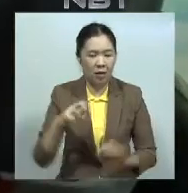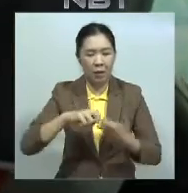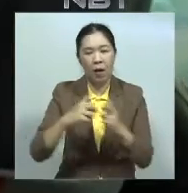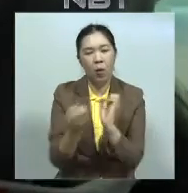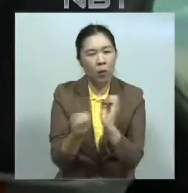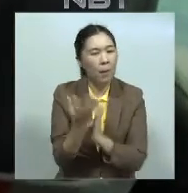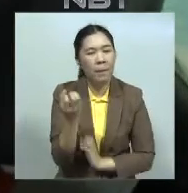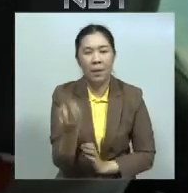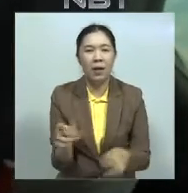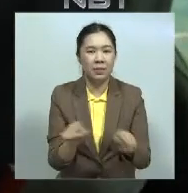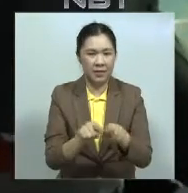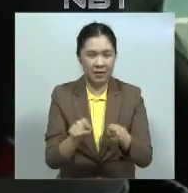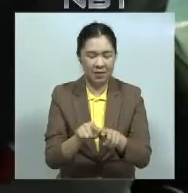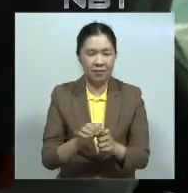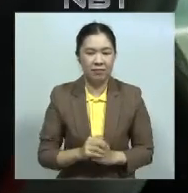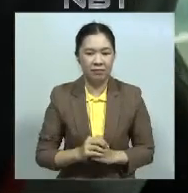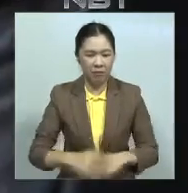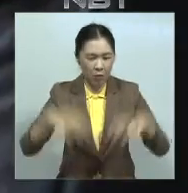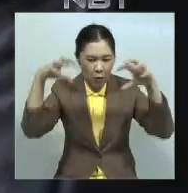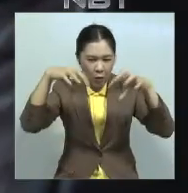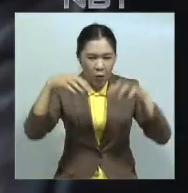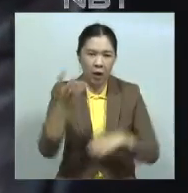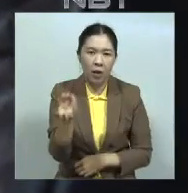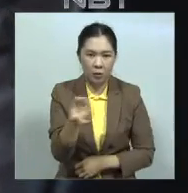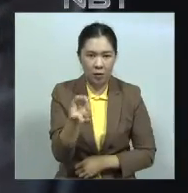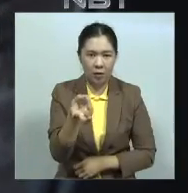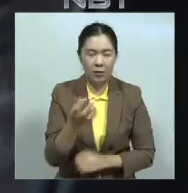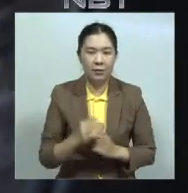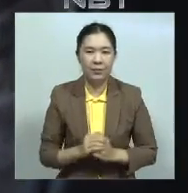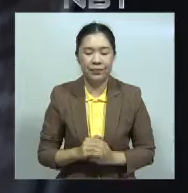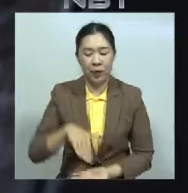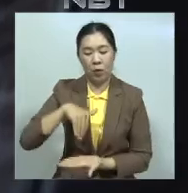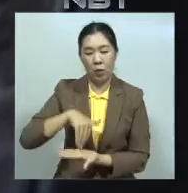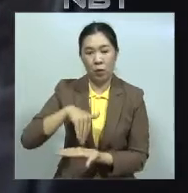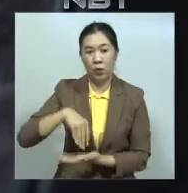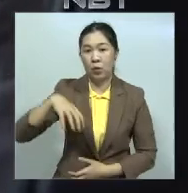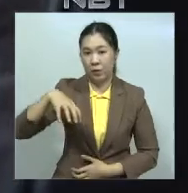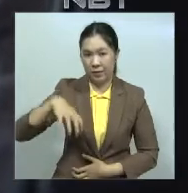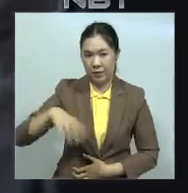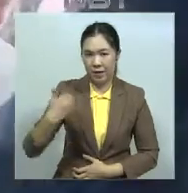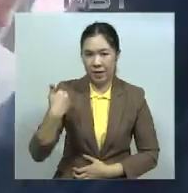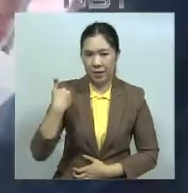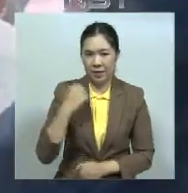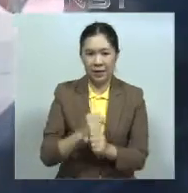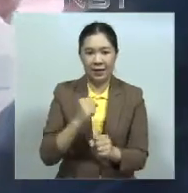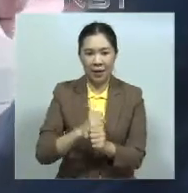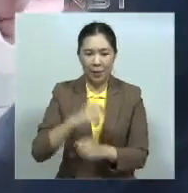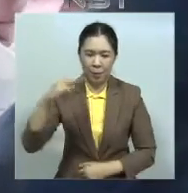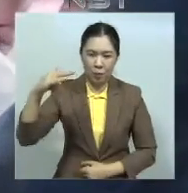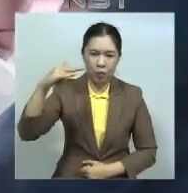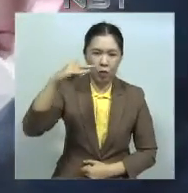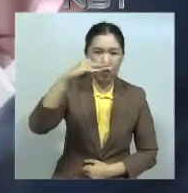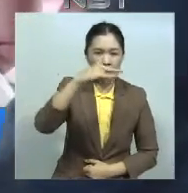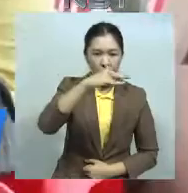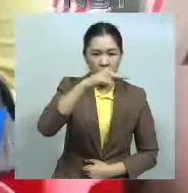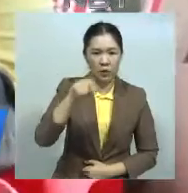ก็มีมากเช่นกันค่ะทำให้เกิดฝนตกปริมาณน้อยทางนี้ทางศูนย์ได้เพิ่มเติมสารเคมีได้เพิ่มฐ